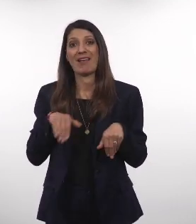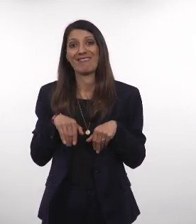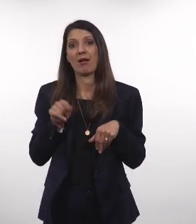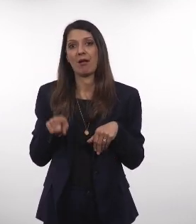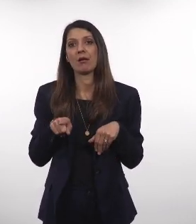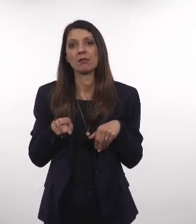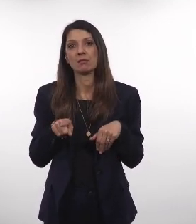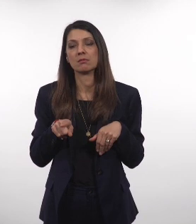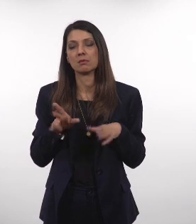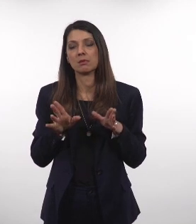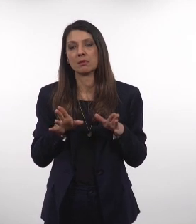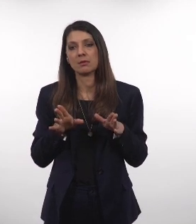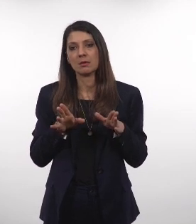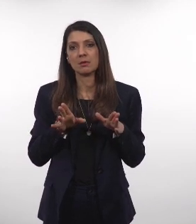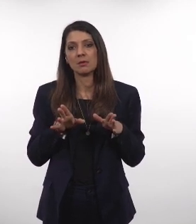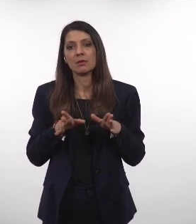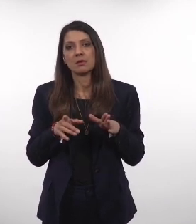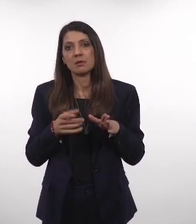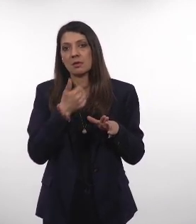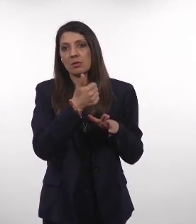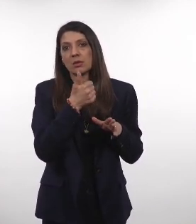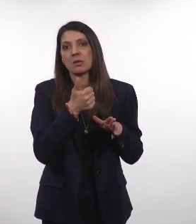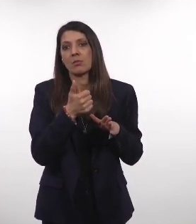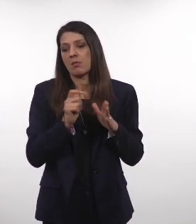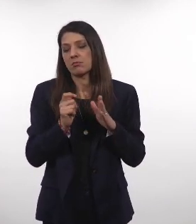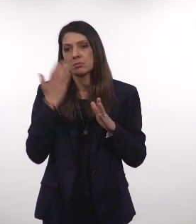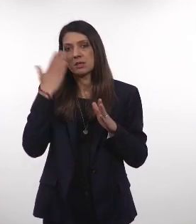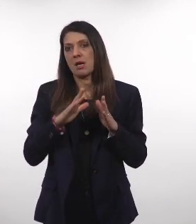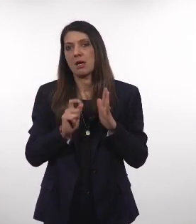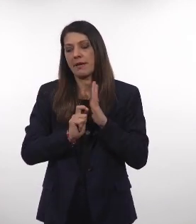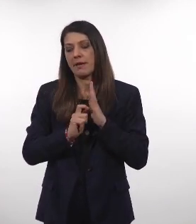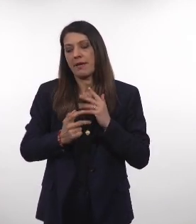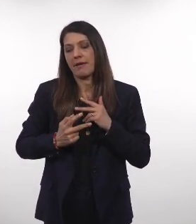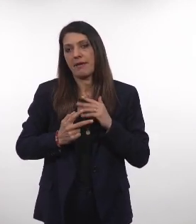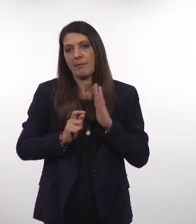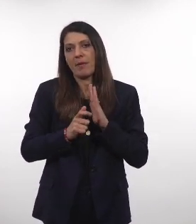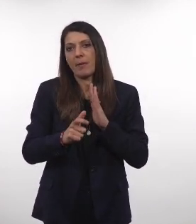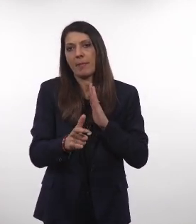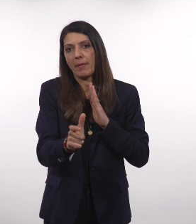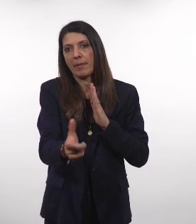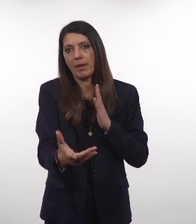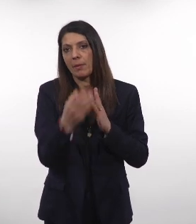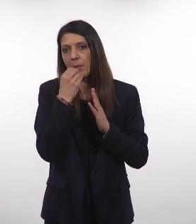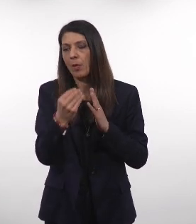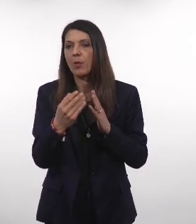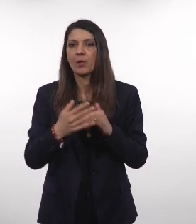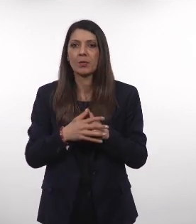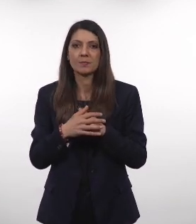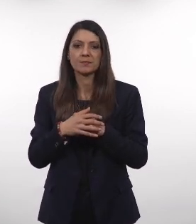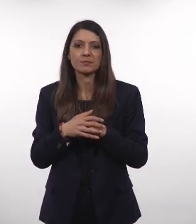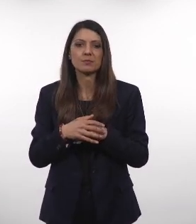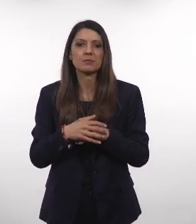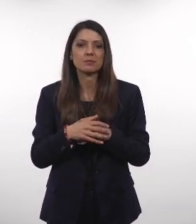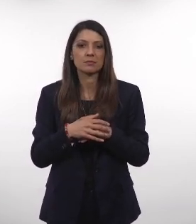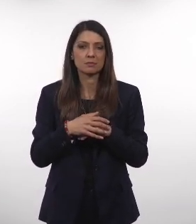l'habituation, quand il arrive à assez bien enchaîner les étapes et du